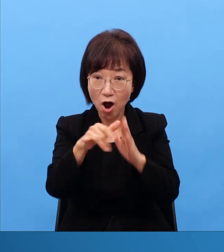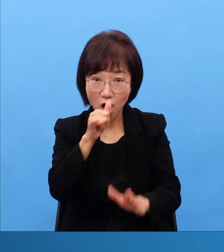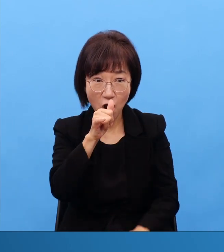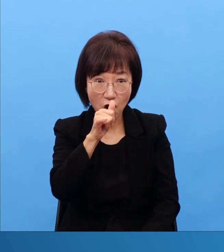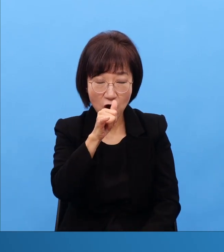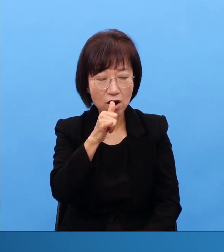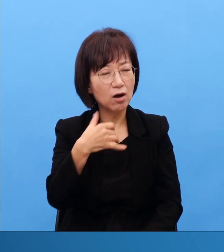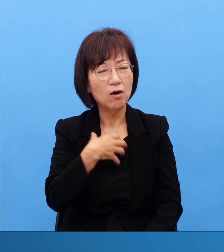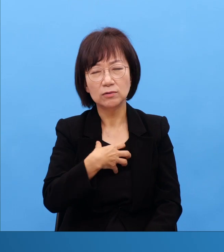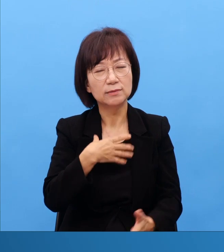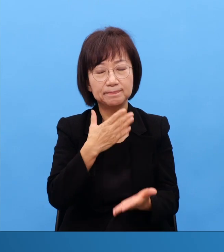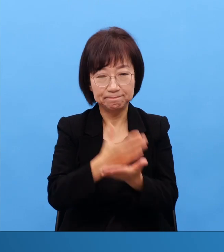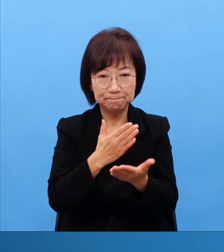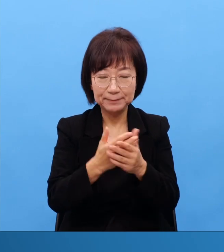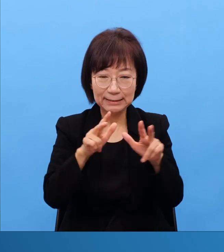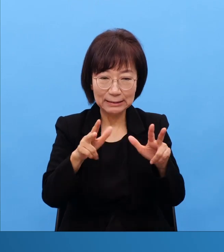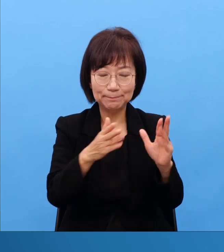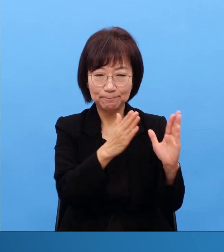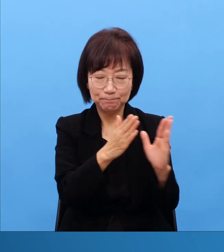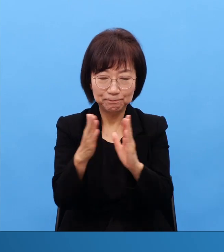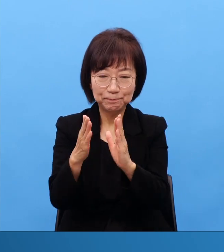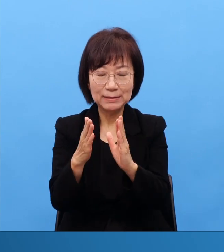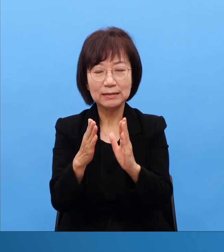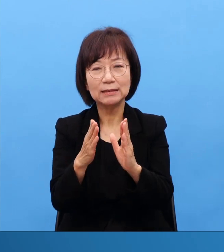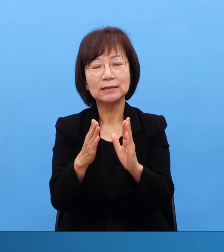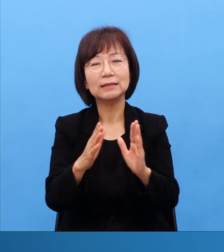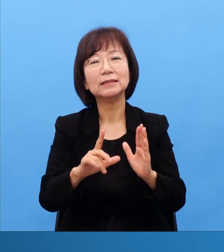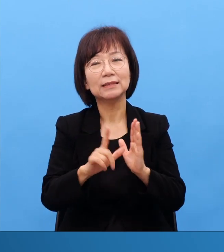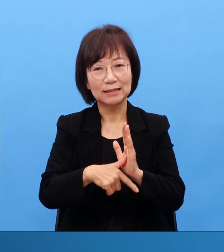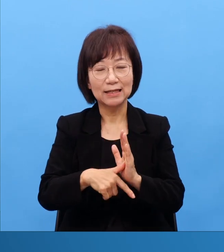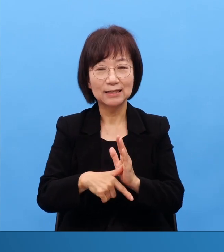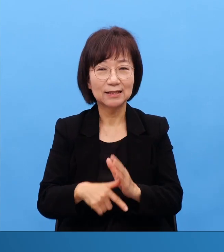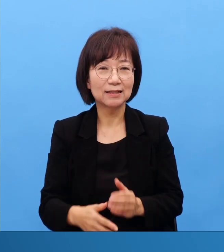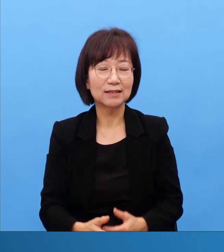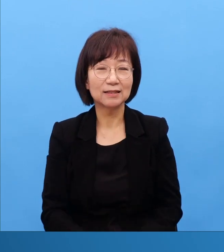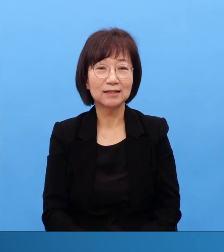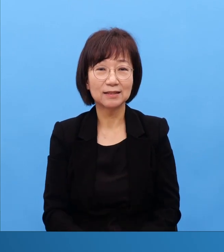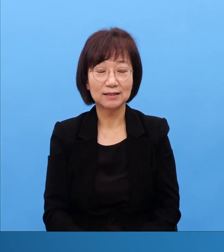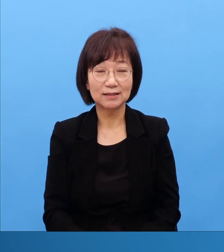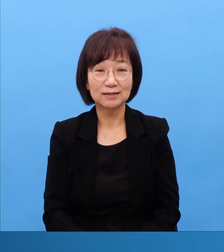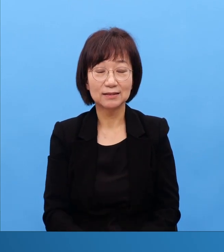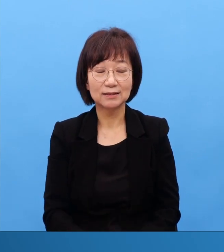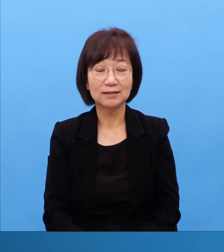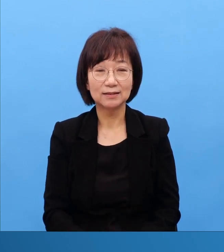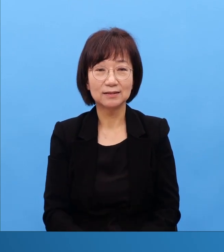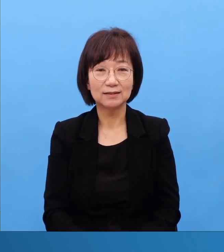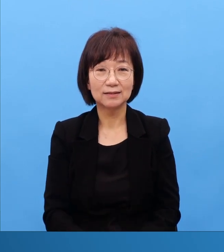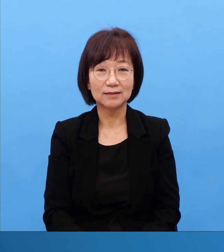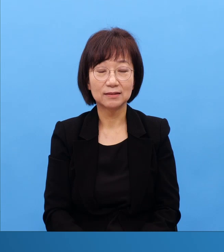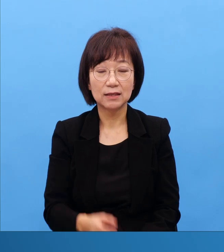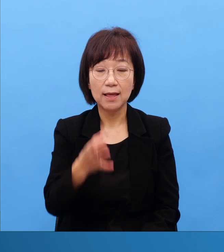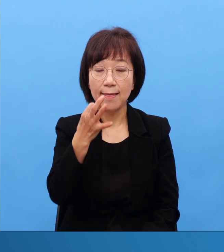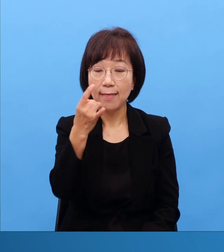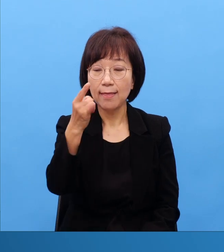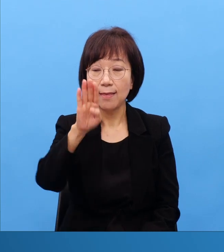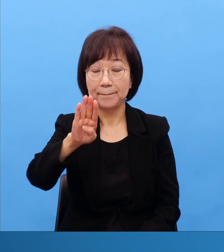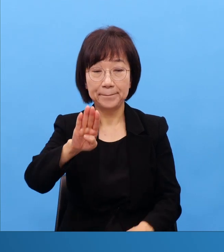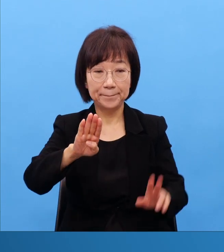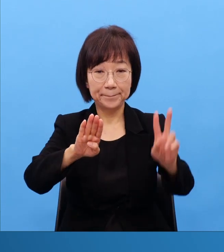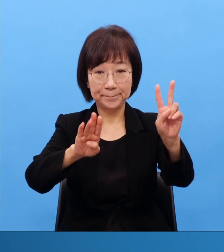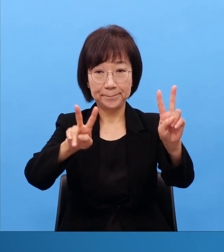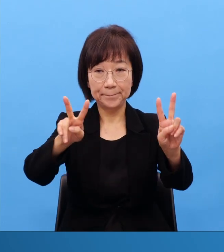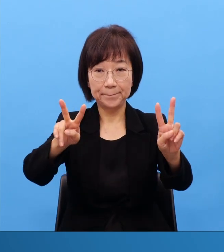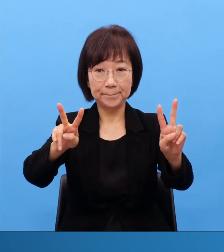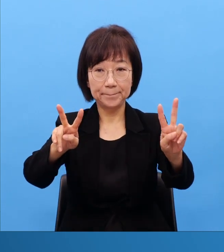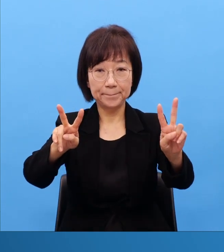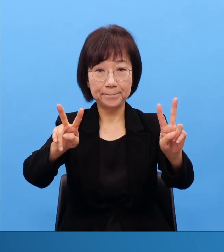시간입니다. Are there churches facing difficulties? Do not be worried at all. It's a time for you to receive and prepare the most genuine things of all. 에베소 2장 2절. Ephesians